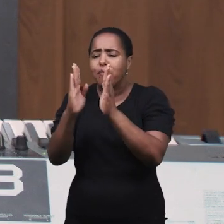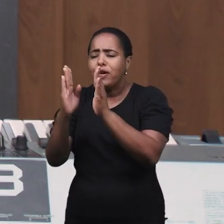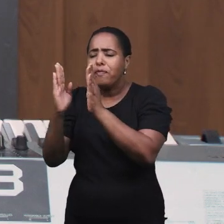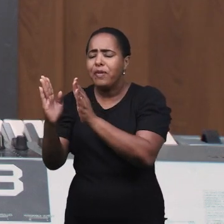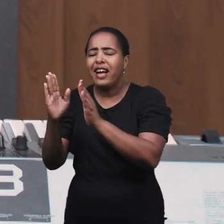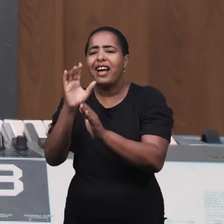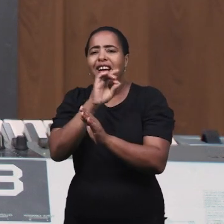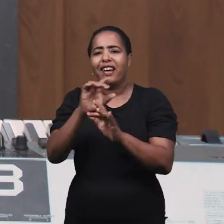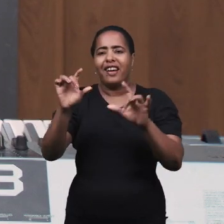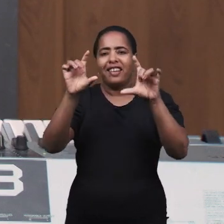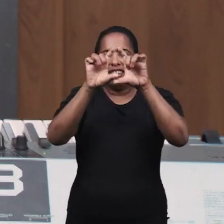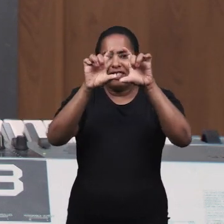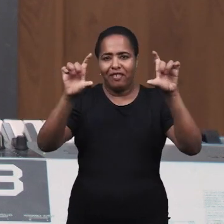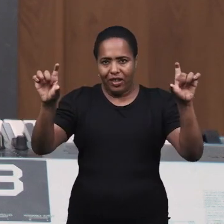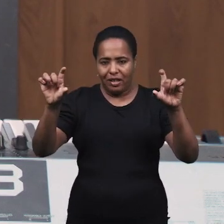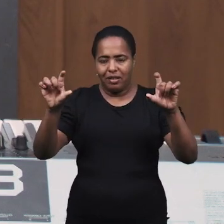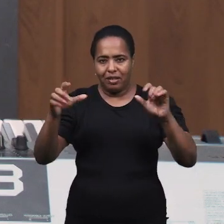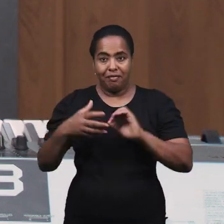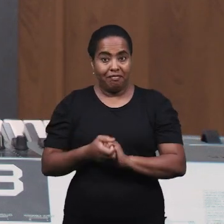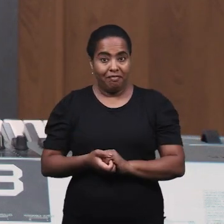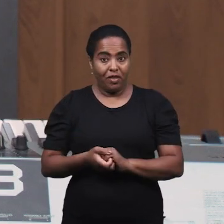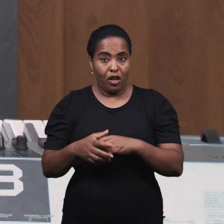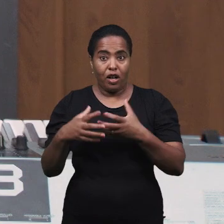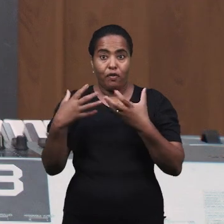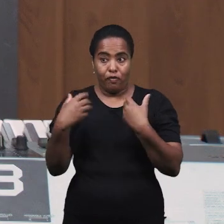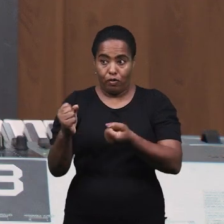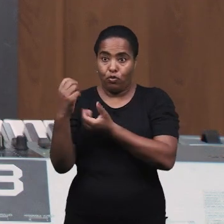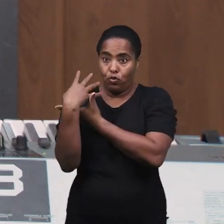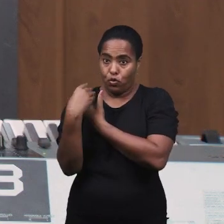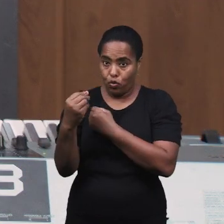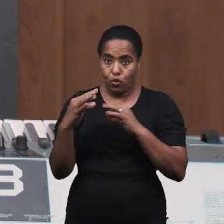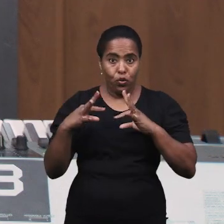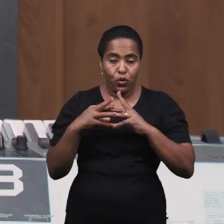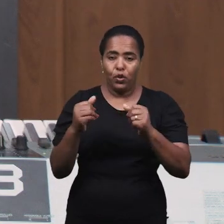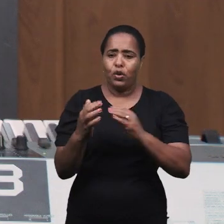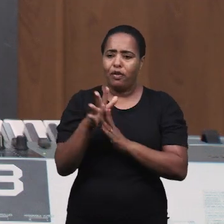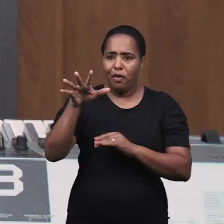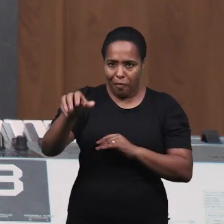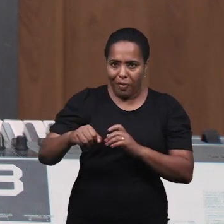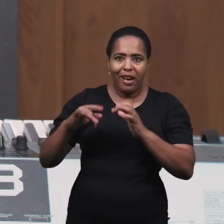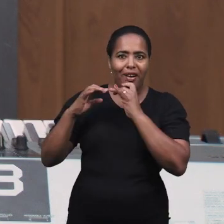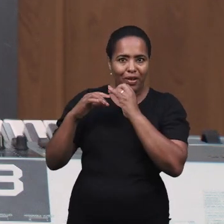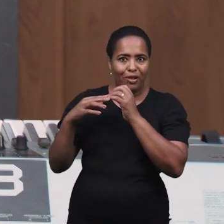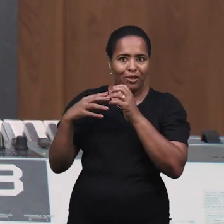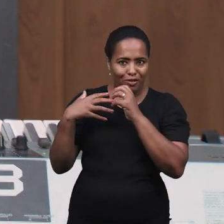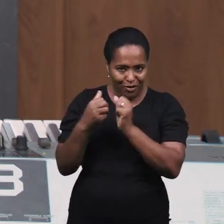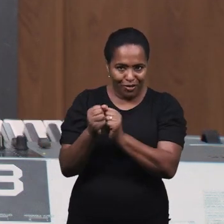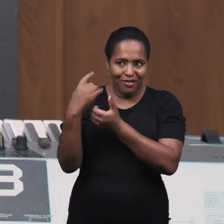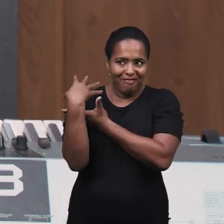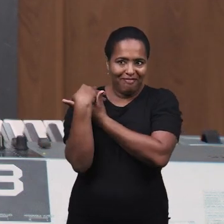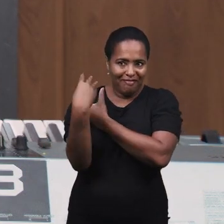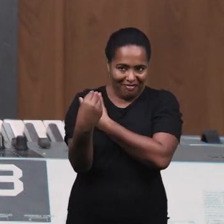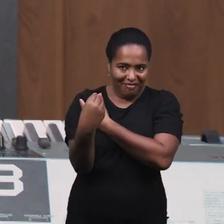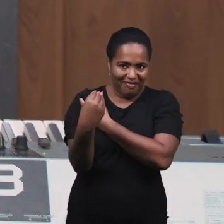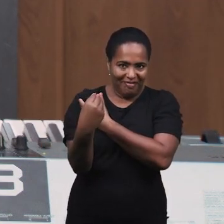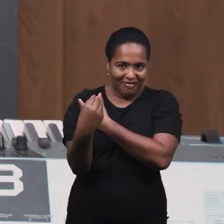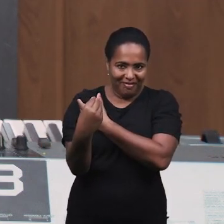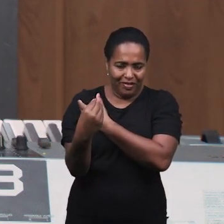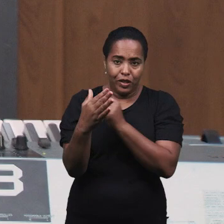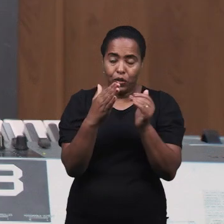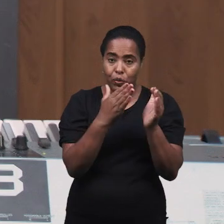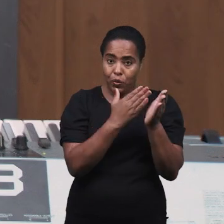phrase. Et maintenant, nous allons faire avec moi toute la louange. Prenez votre flûte et allons-y, ensemble. Du début à la